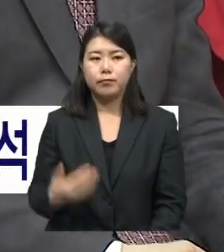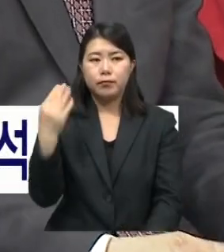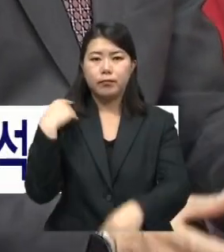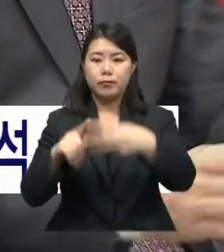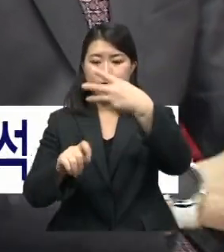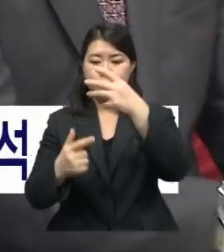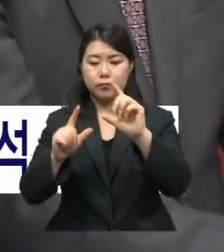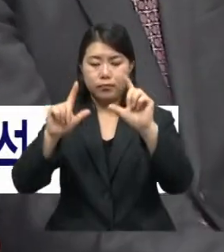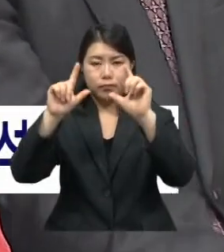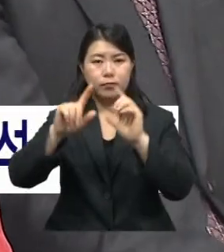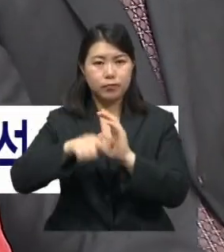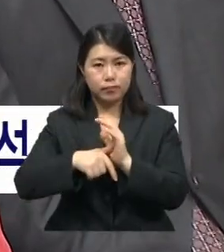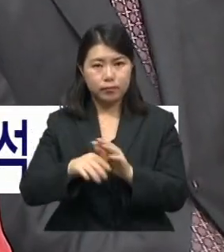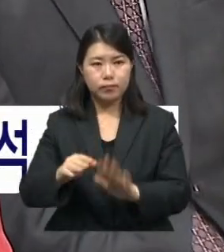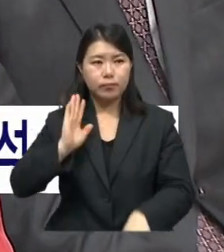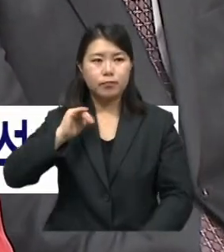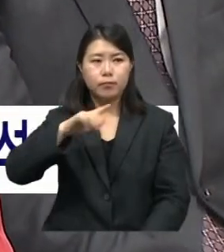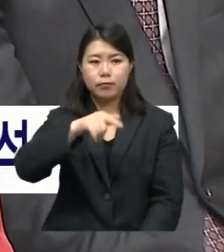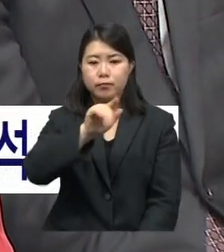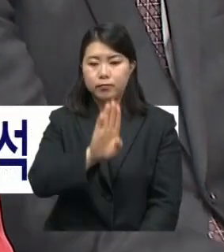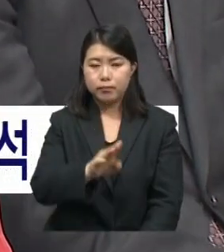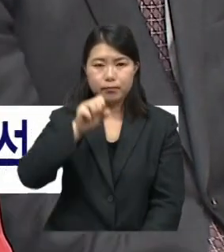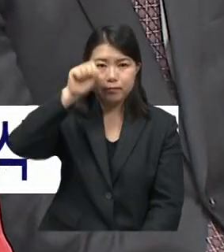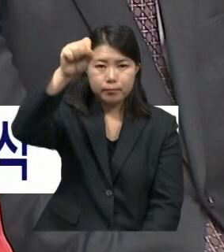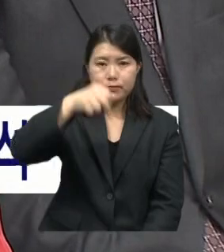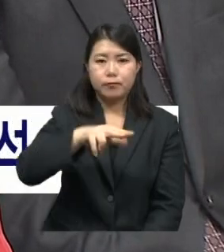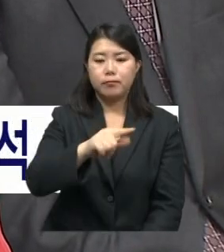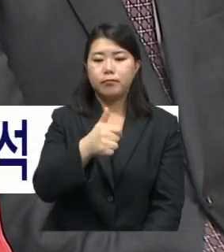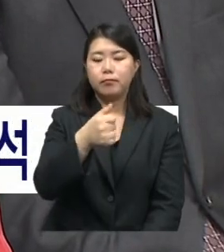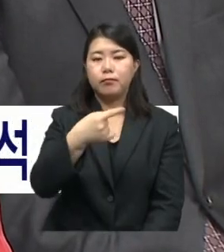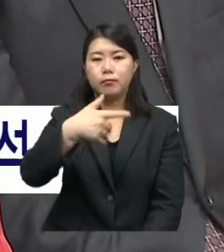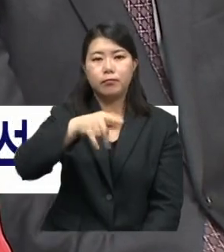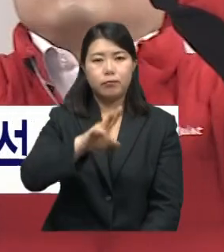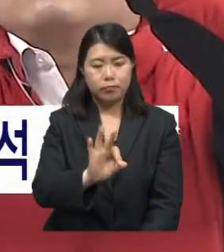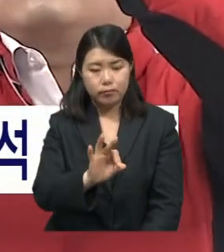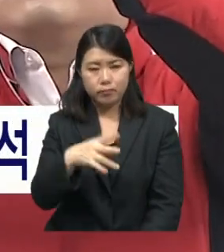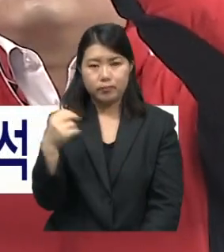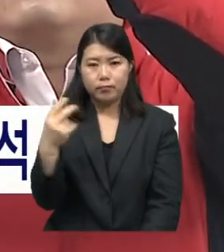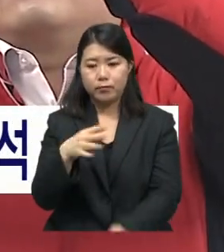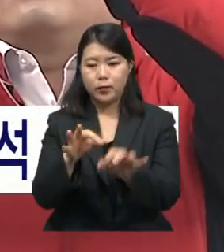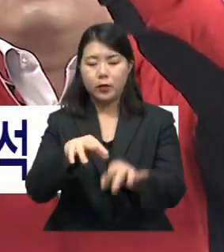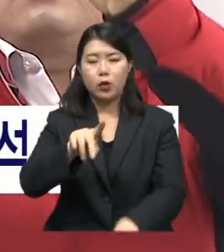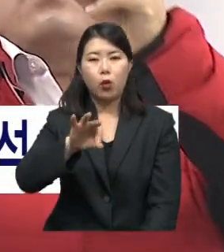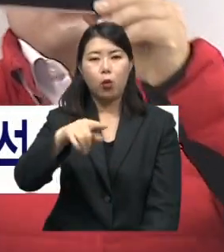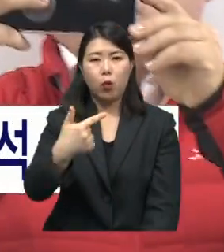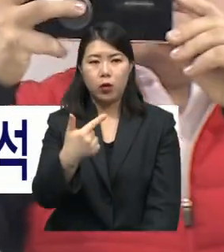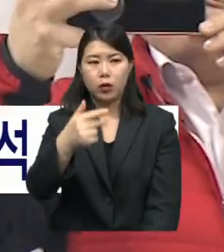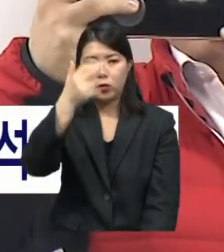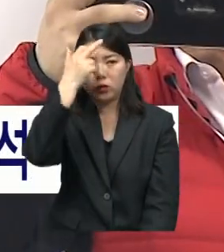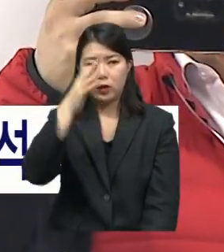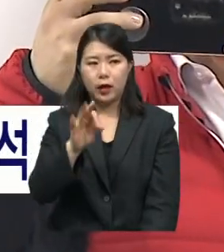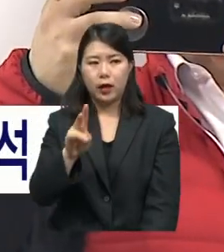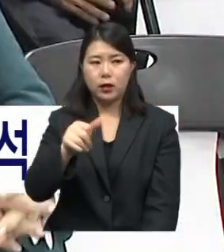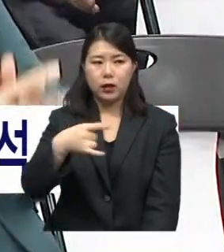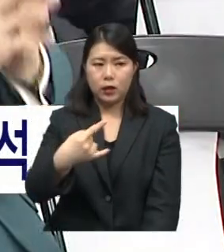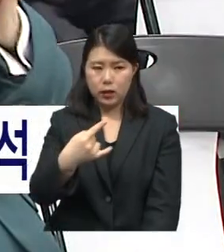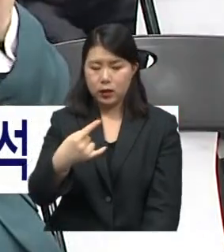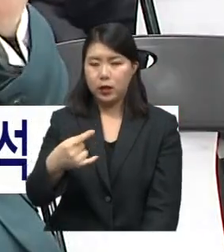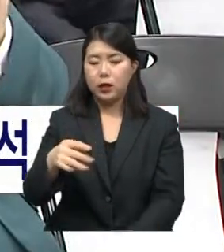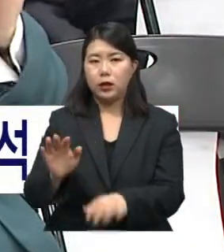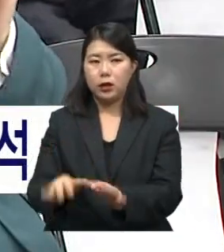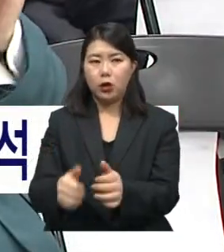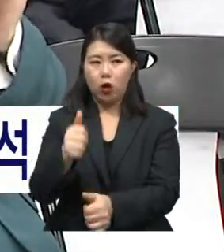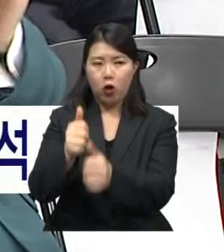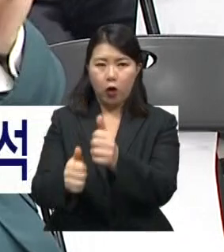열린 개소식엔 의정부 갑에 출마한 전희경 예비후보를 비롯해 김성원, 최영희 국회의원과 당내